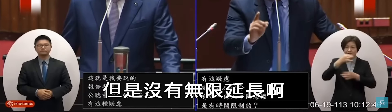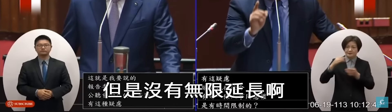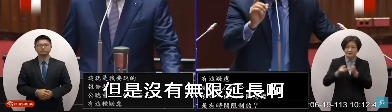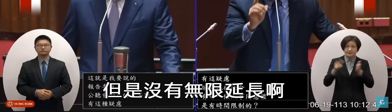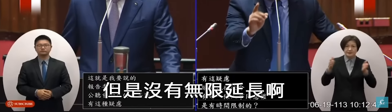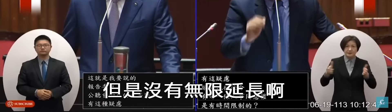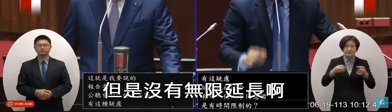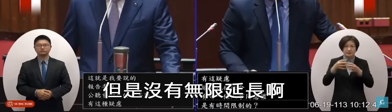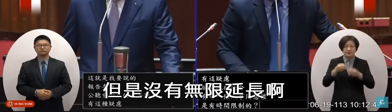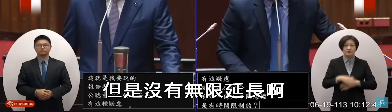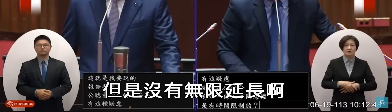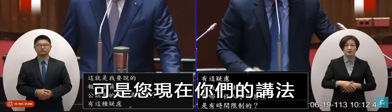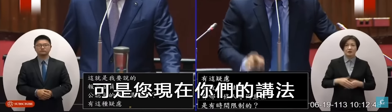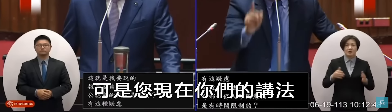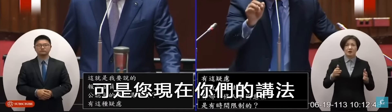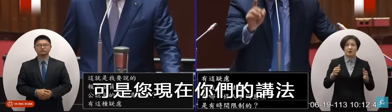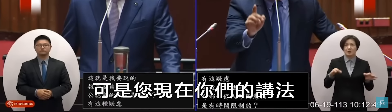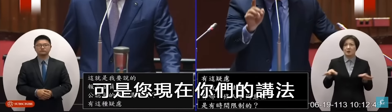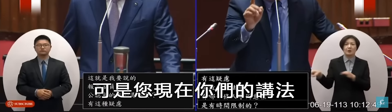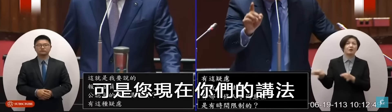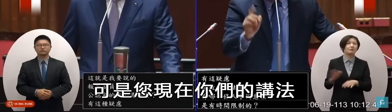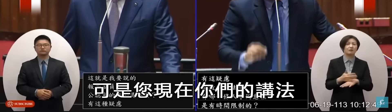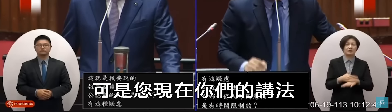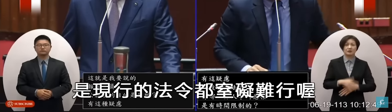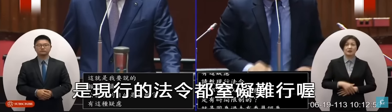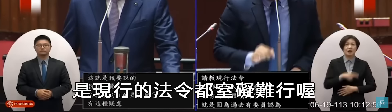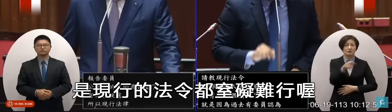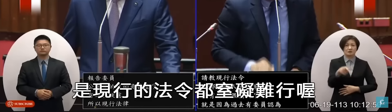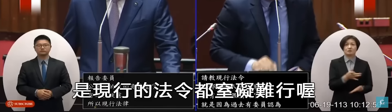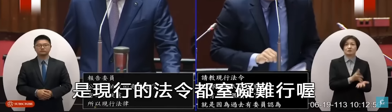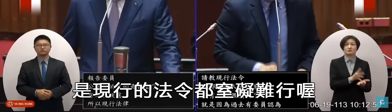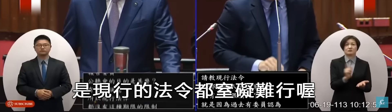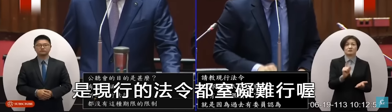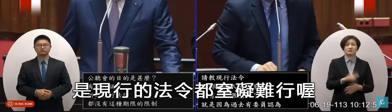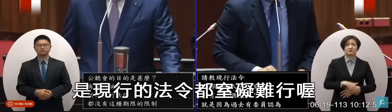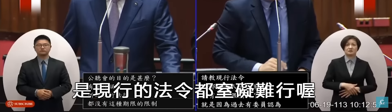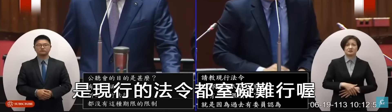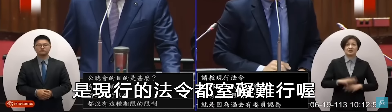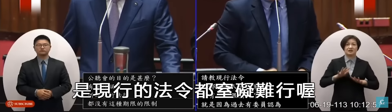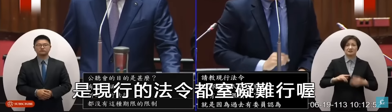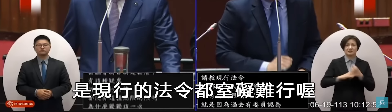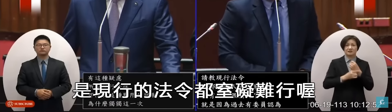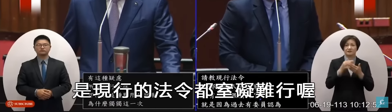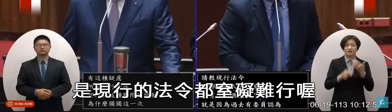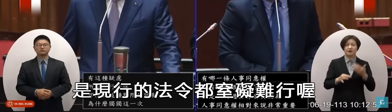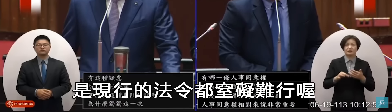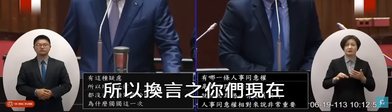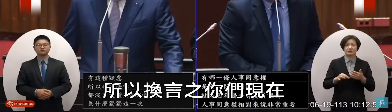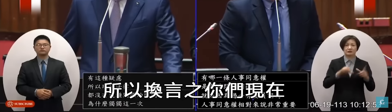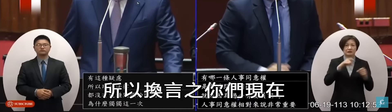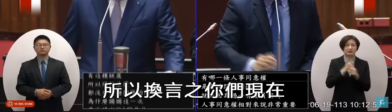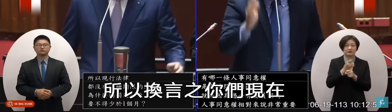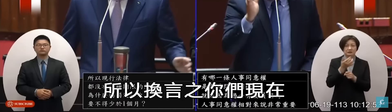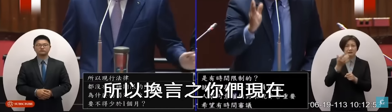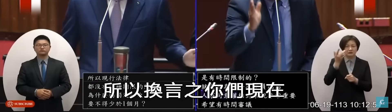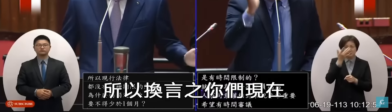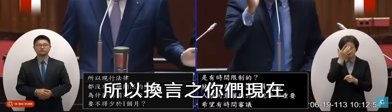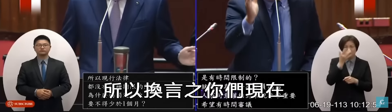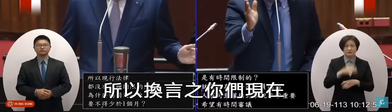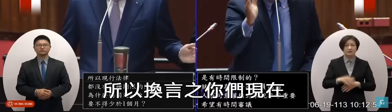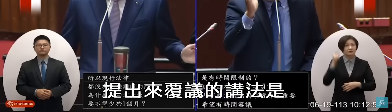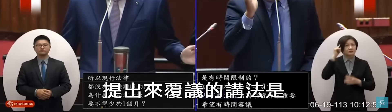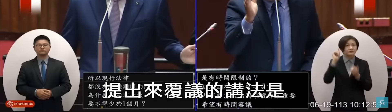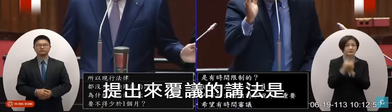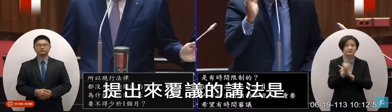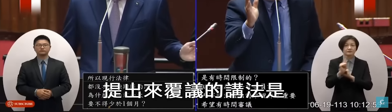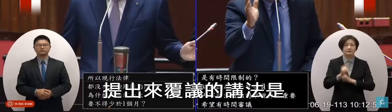是没有无限延长啊。可是您现在你们的讲法是现行的法令都挚爱难行哦， 就是 所以换言之，你